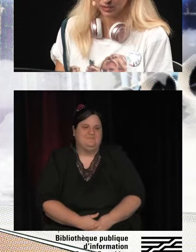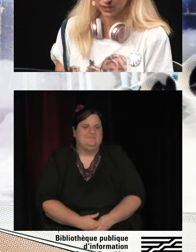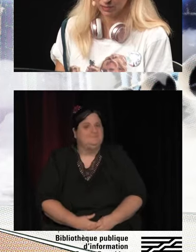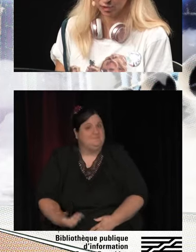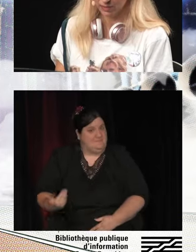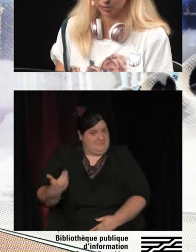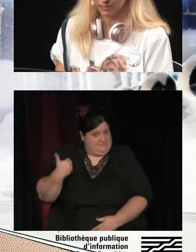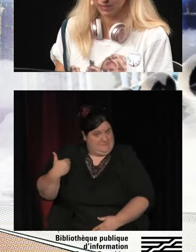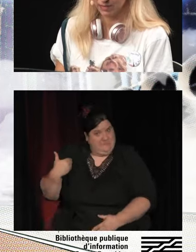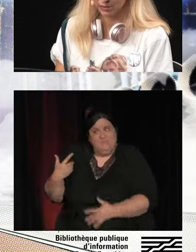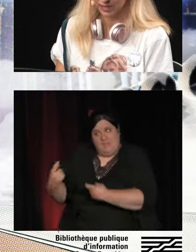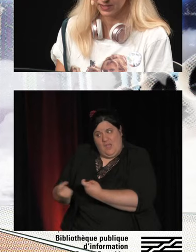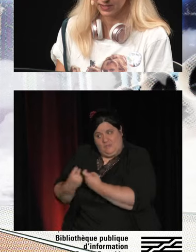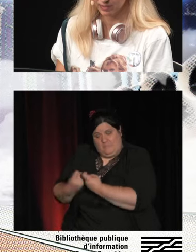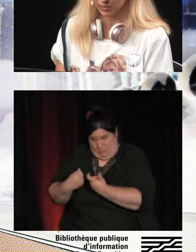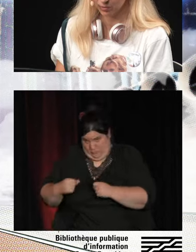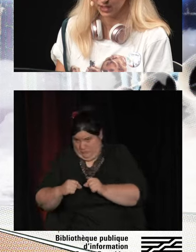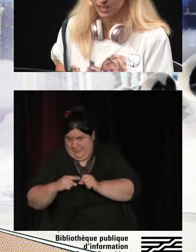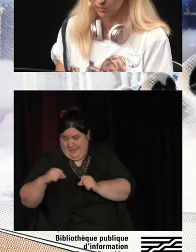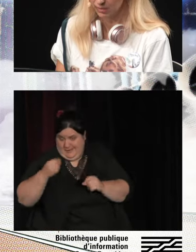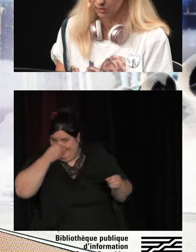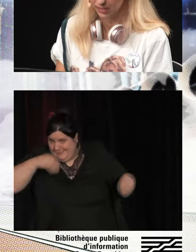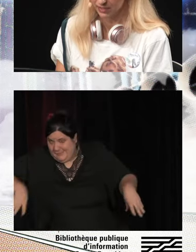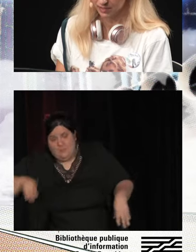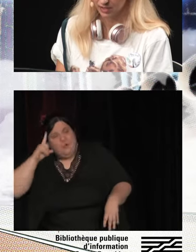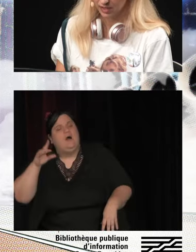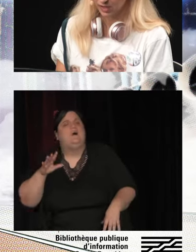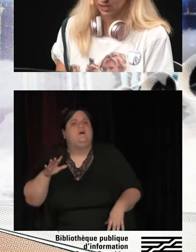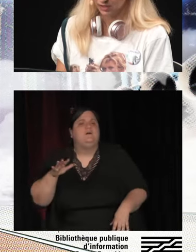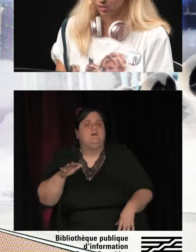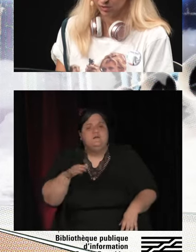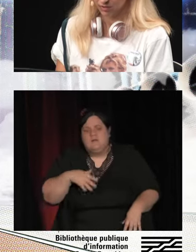Tout à l'heure, à l'entraînement, j'ai perdu ma plume à la boss fight ici, parce que donc il y a une mini boss fight.